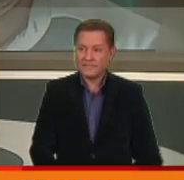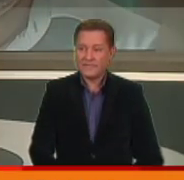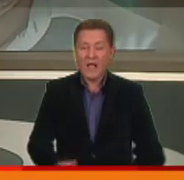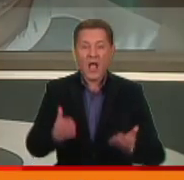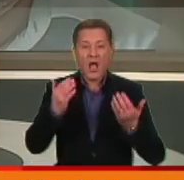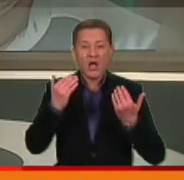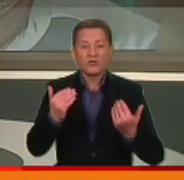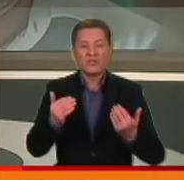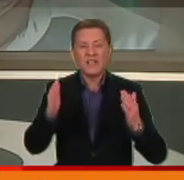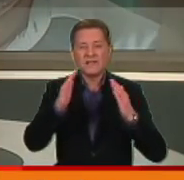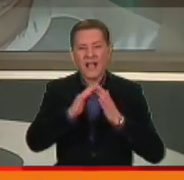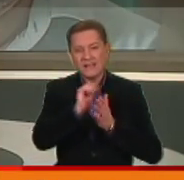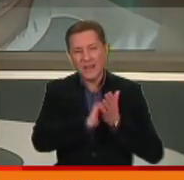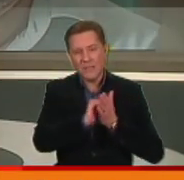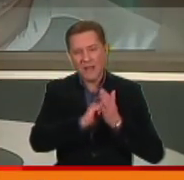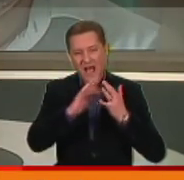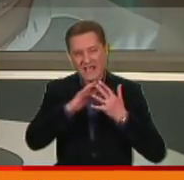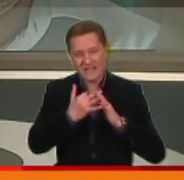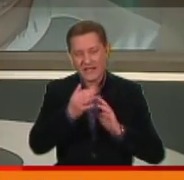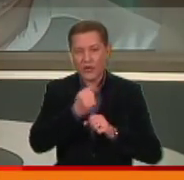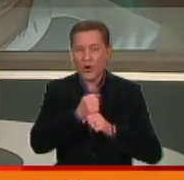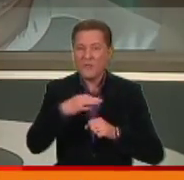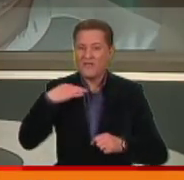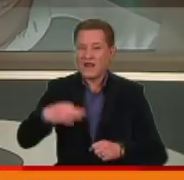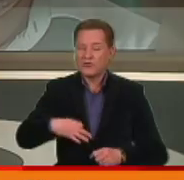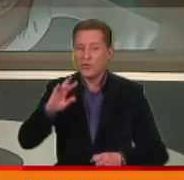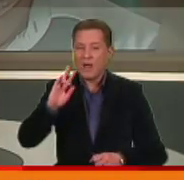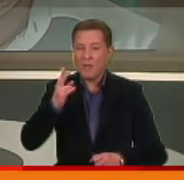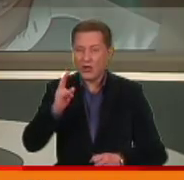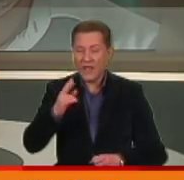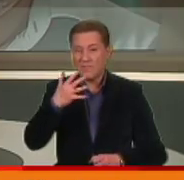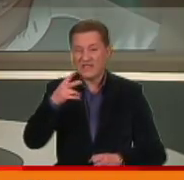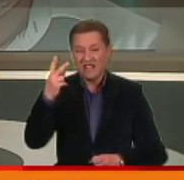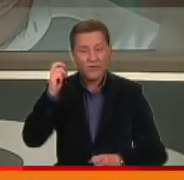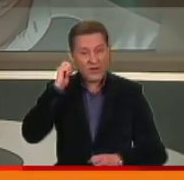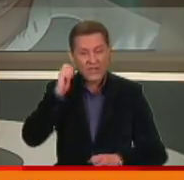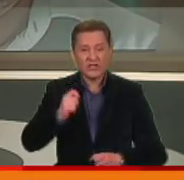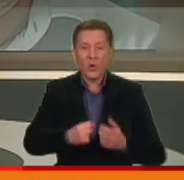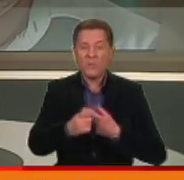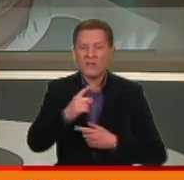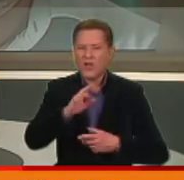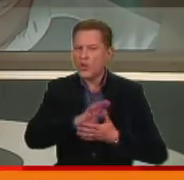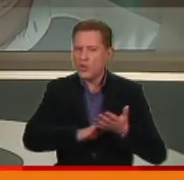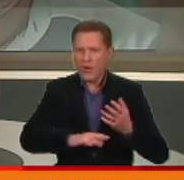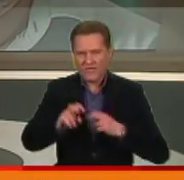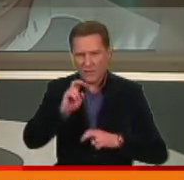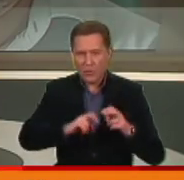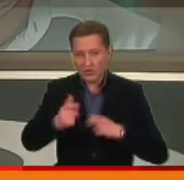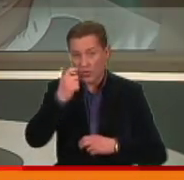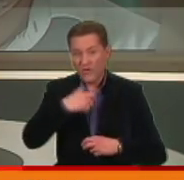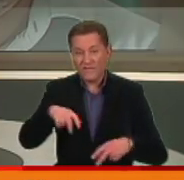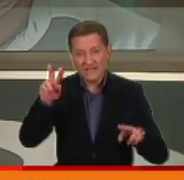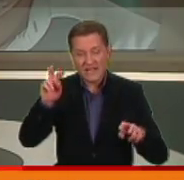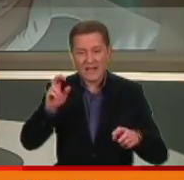Сучасні хати-мазанки робить француз на Миколаївщині. Тут 52-річний чоловік опинився після довгих пошуків себе. У Франції